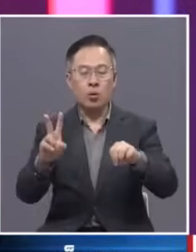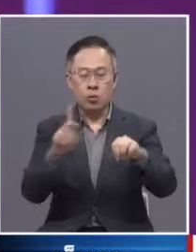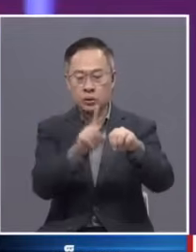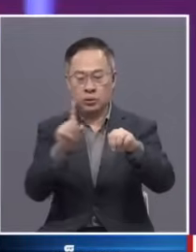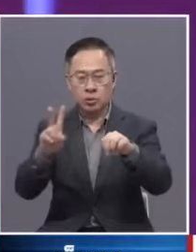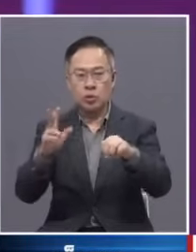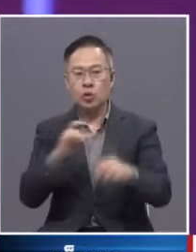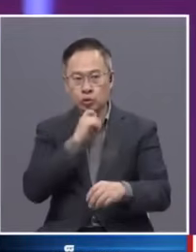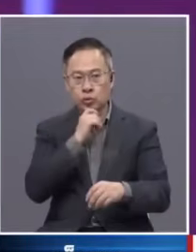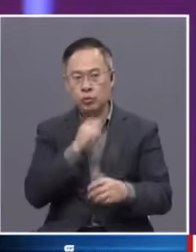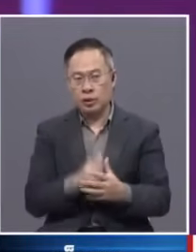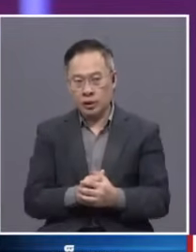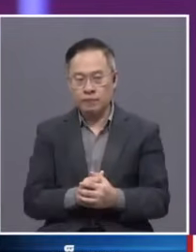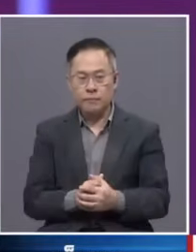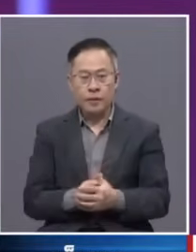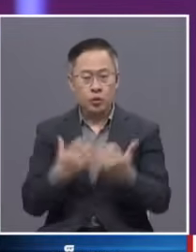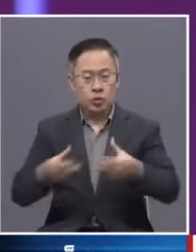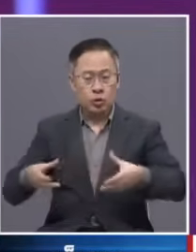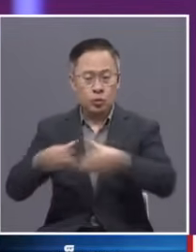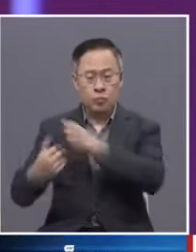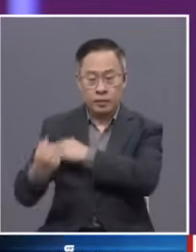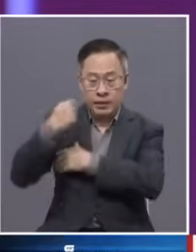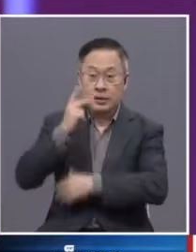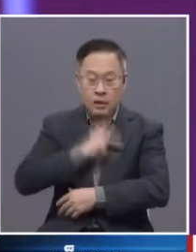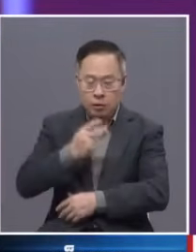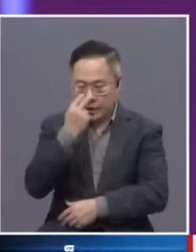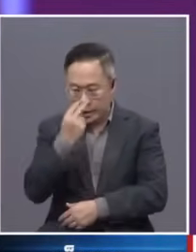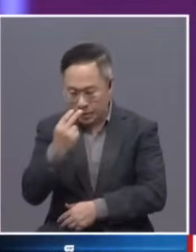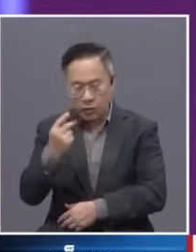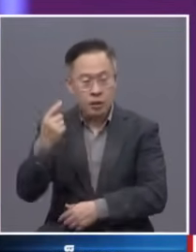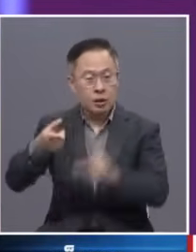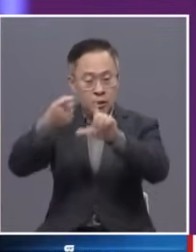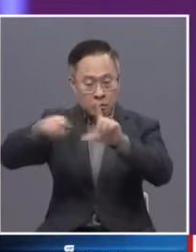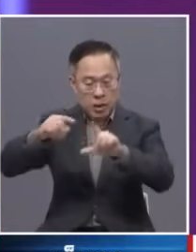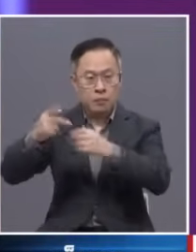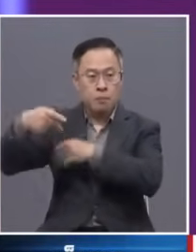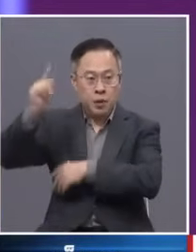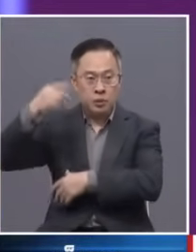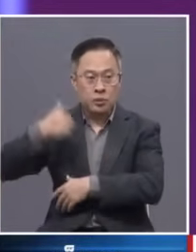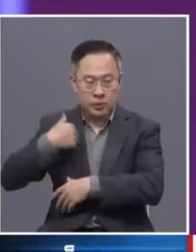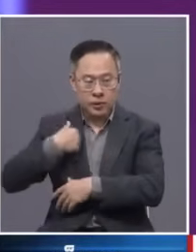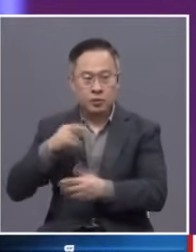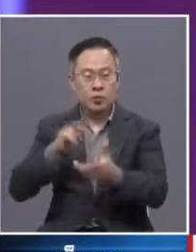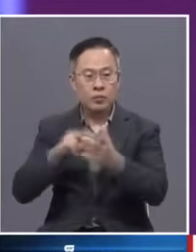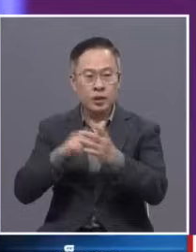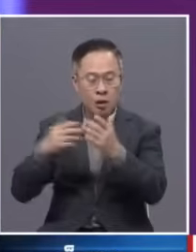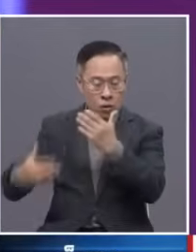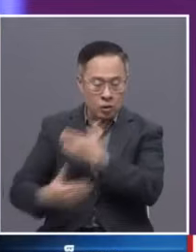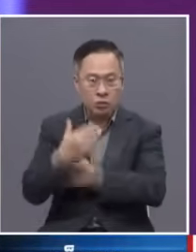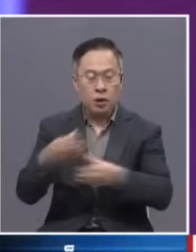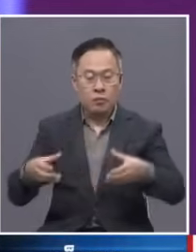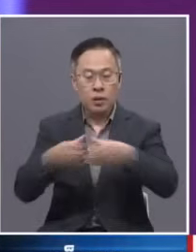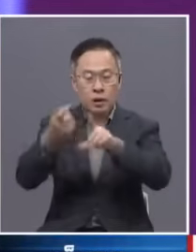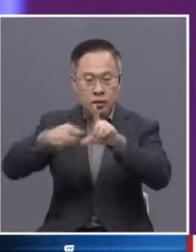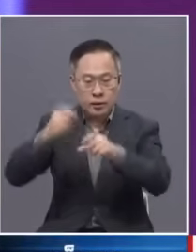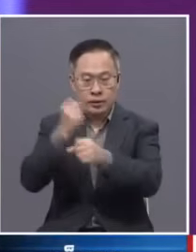อว่าเขาเห็นประโยชน์ของพรรคก้าวไกลการที่ศาลรัฐธรรมนูญตัดสินแบบนี้มันเหมือนเปิดโอกาสให้พรรคก้าวไกลตัดสินว่าเขาจะ